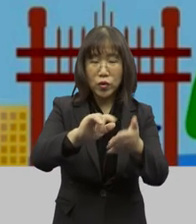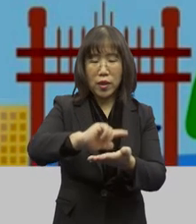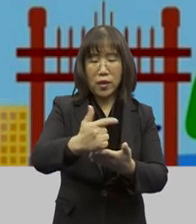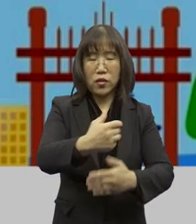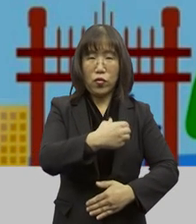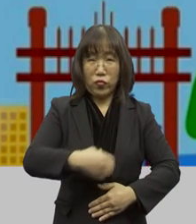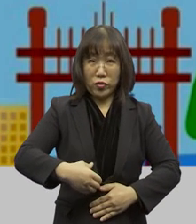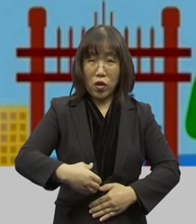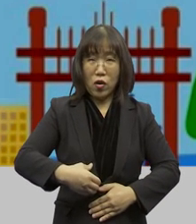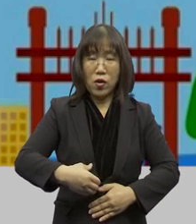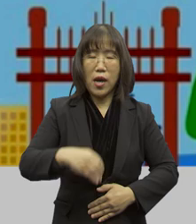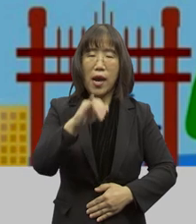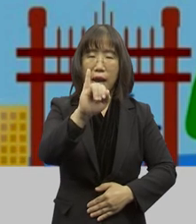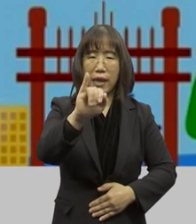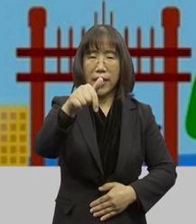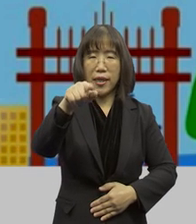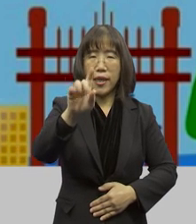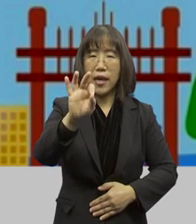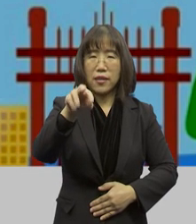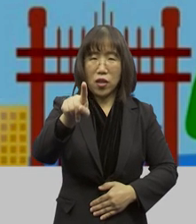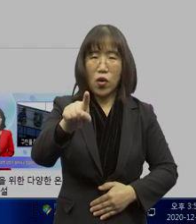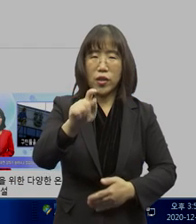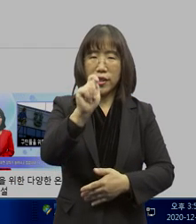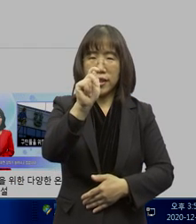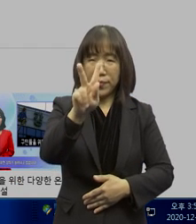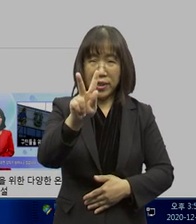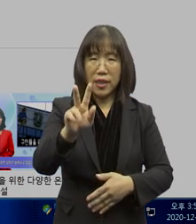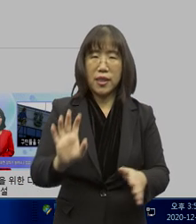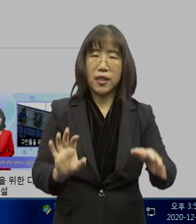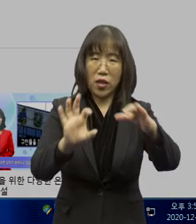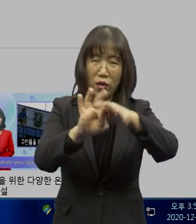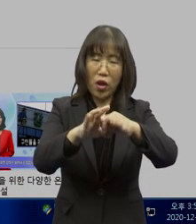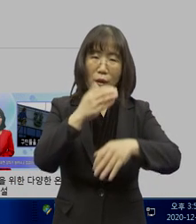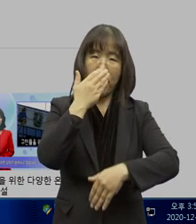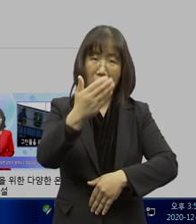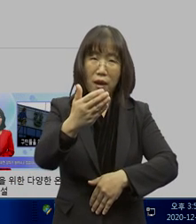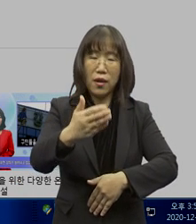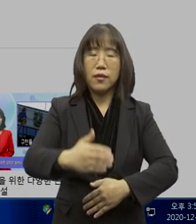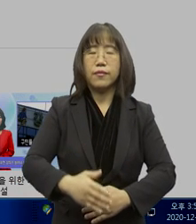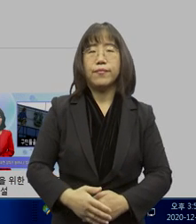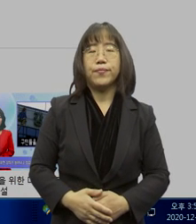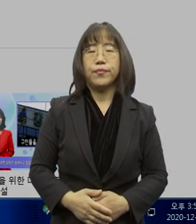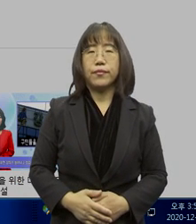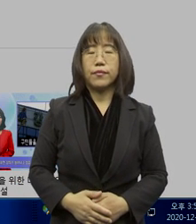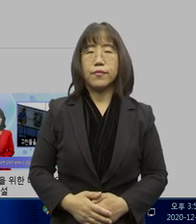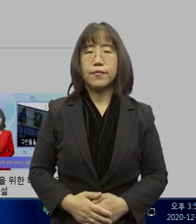유튜브에서 강서구청 또는 아이강서TV를 검색한 후 접속할 수 있습니다.